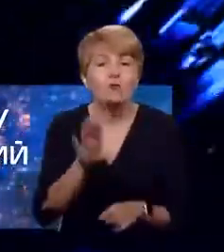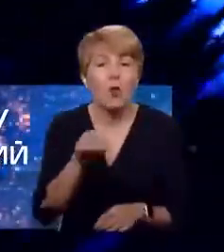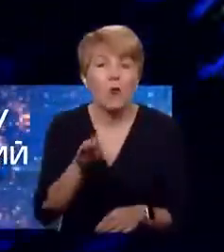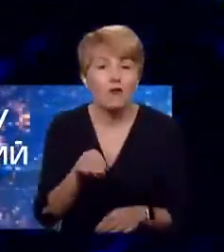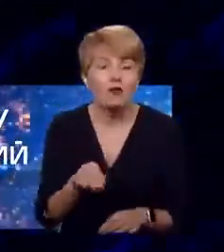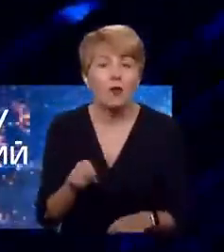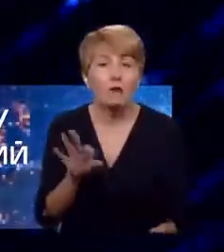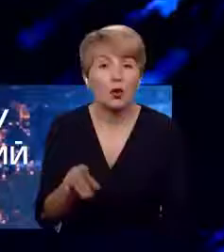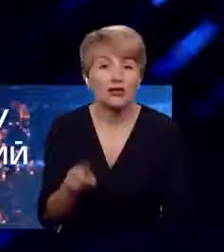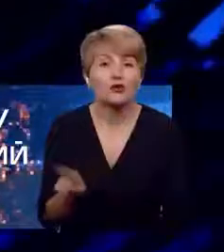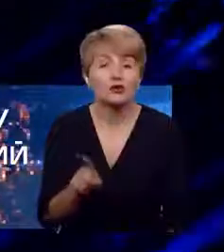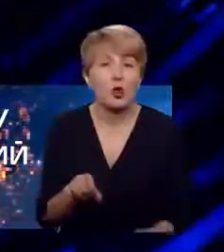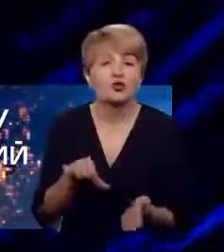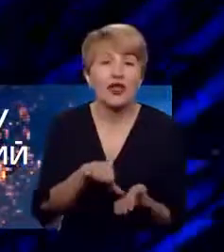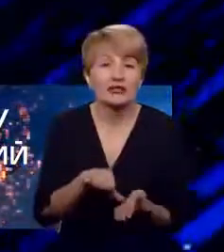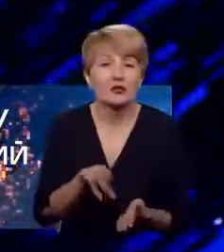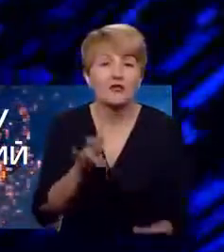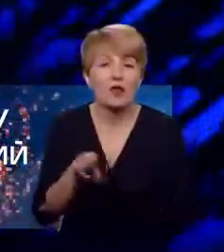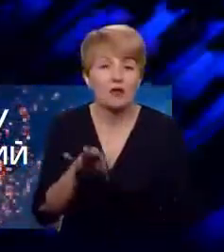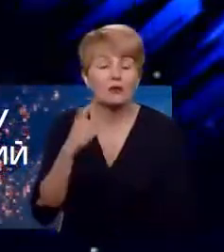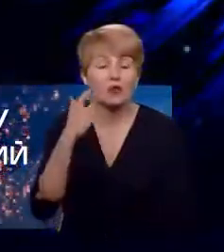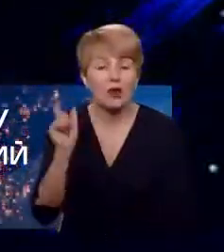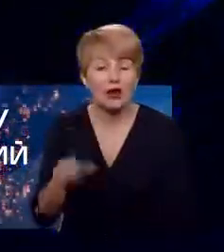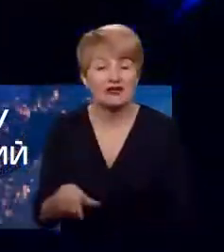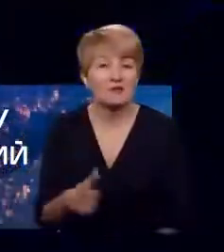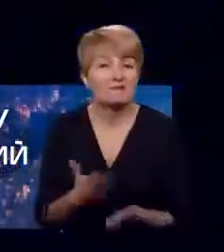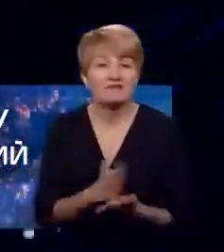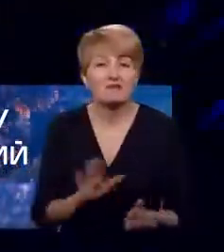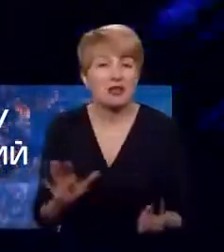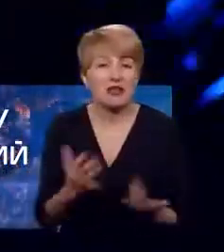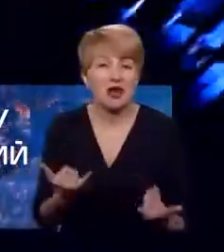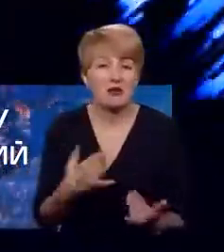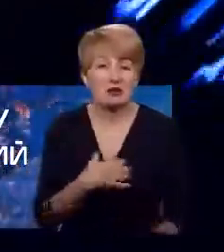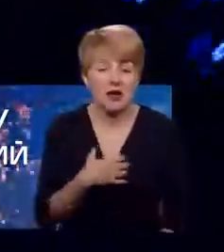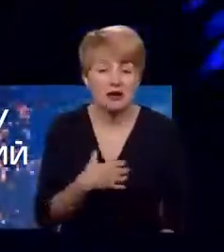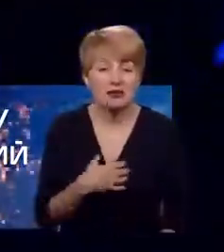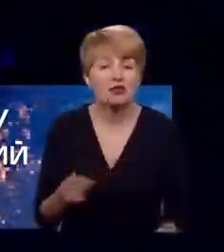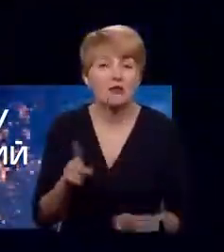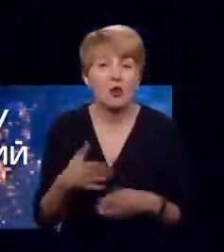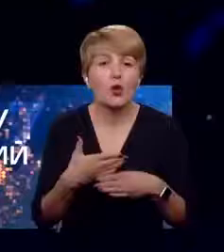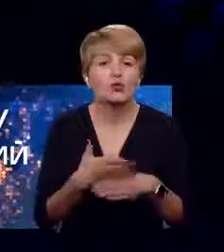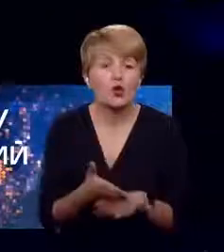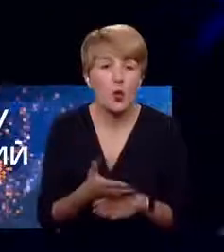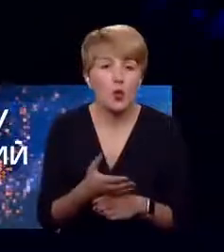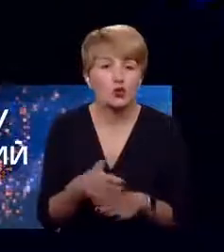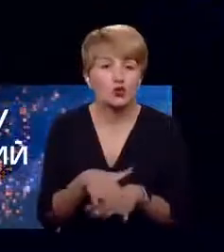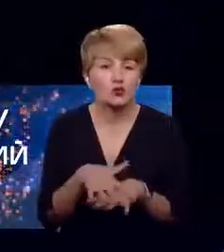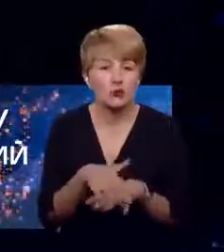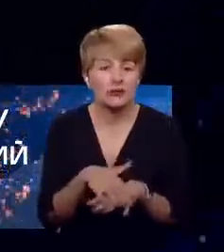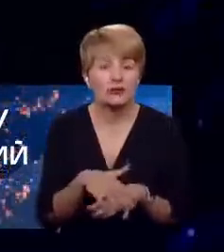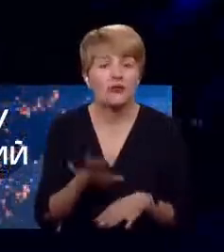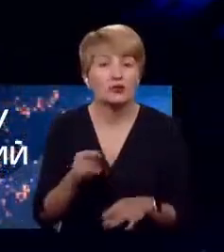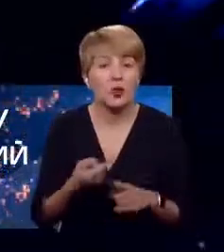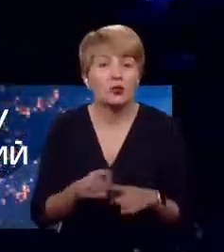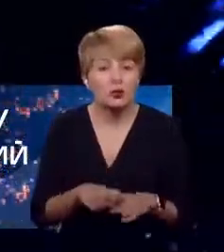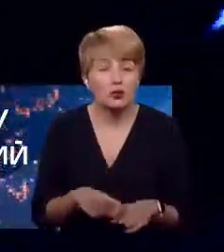що членство НАТО в Україні не є на часі, що воно розколює суспільство, і що до цього треба